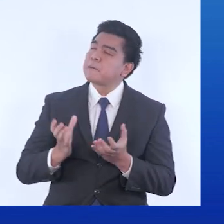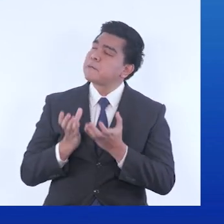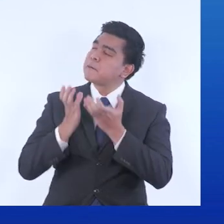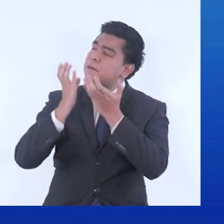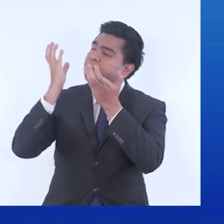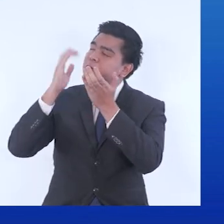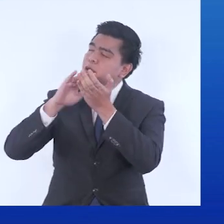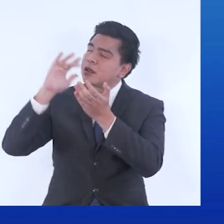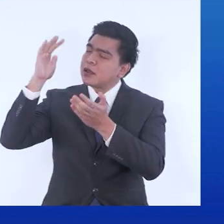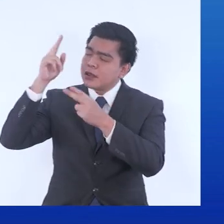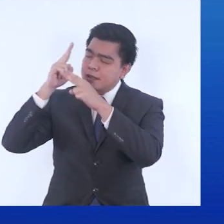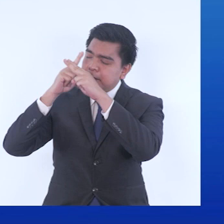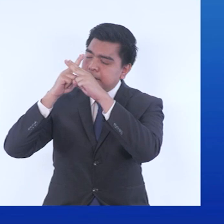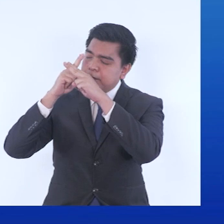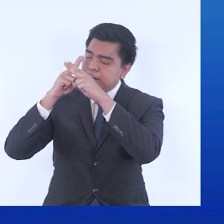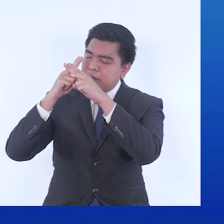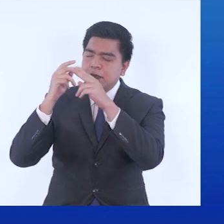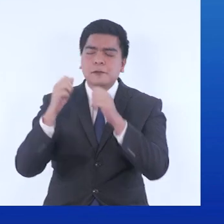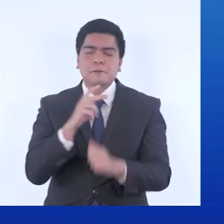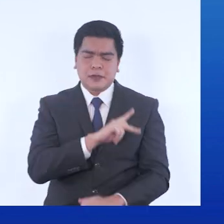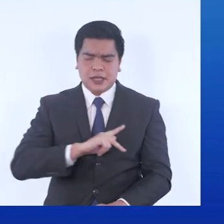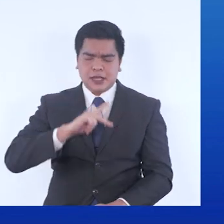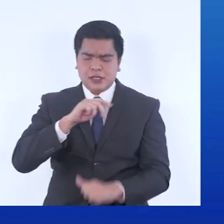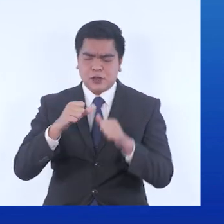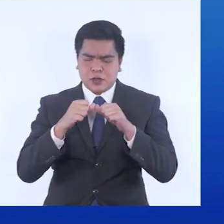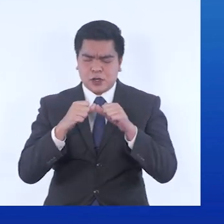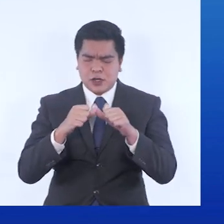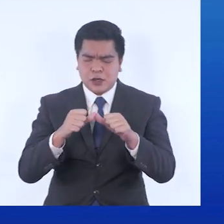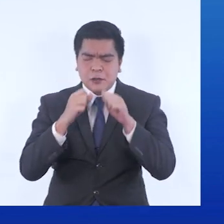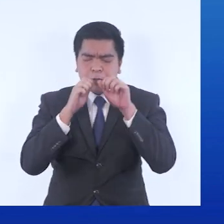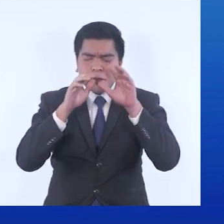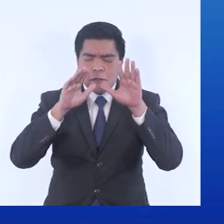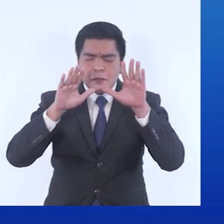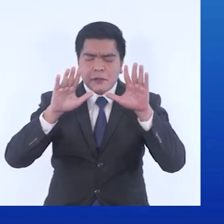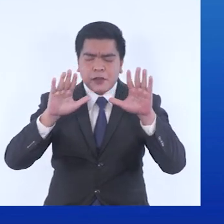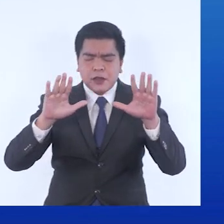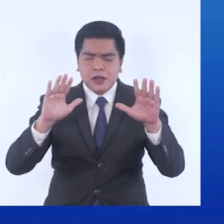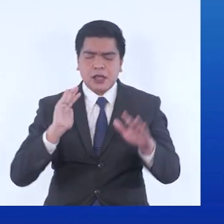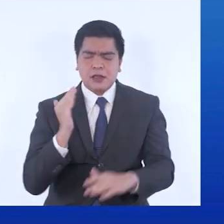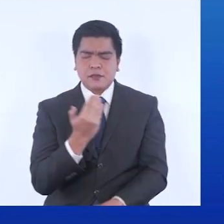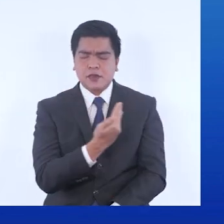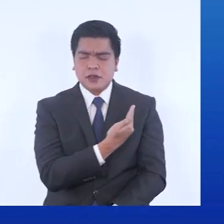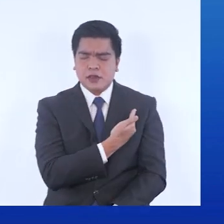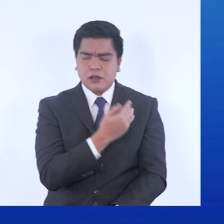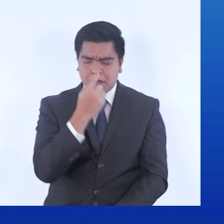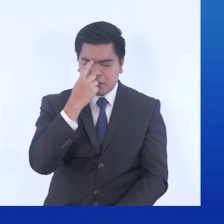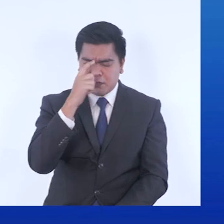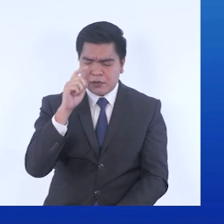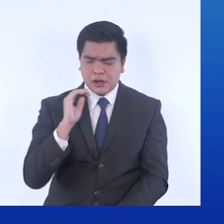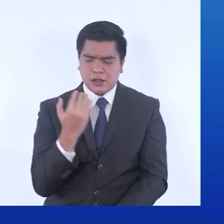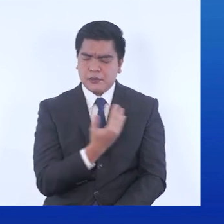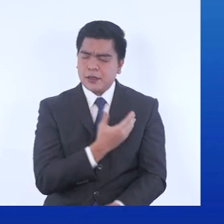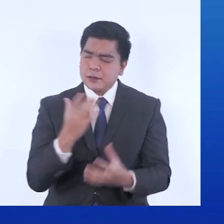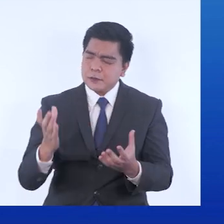kapurihan sa iyong napakabanal na pangalan. Patuloy mo pong basbasan ang mga kakasangkapanin mo po upang sa gayon